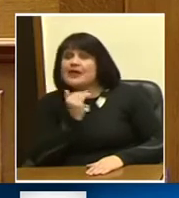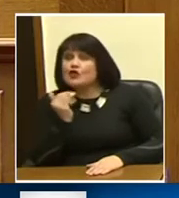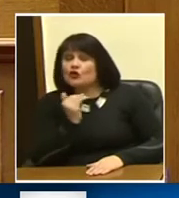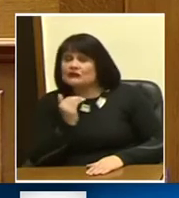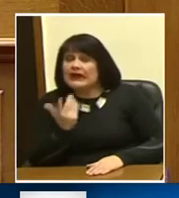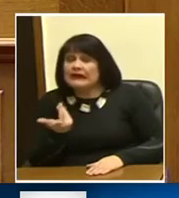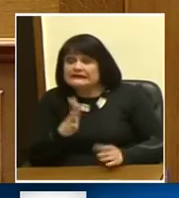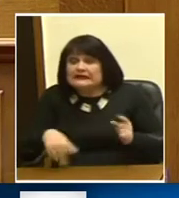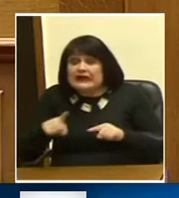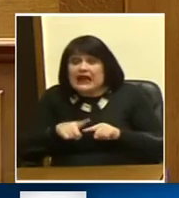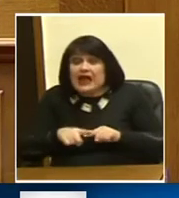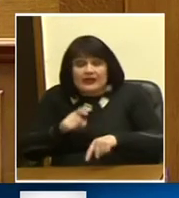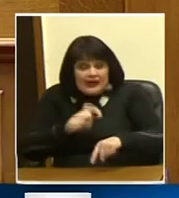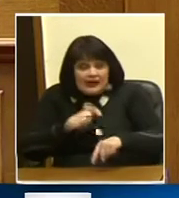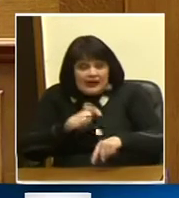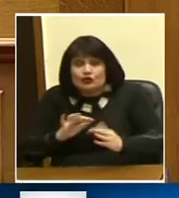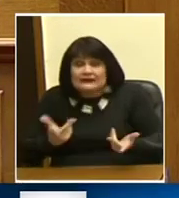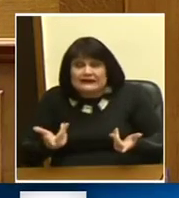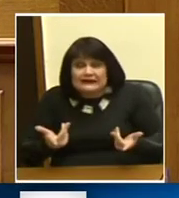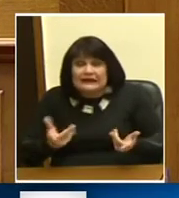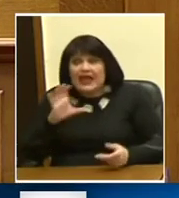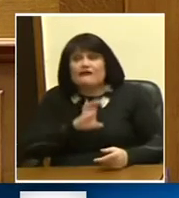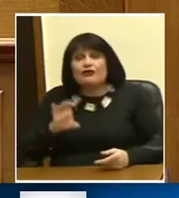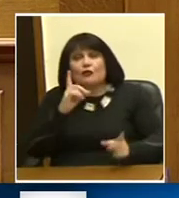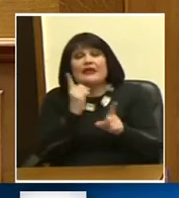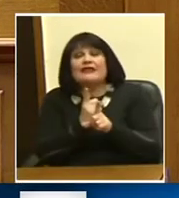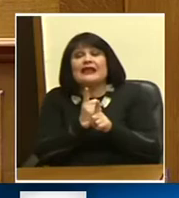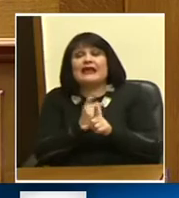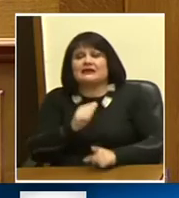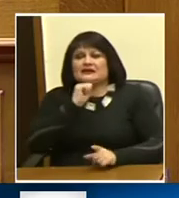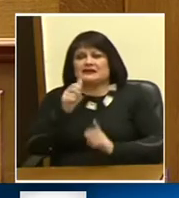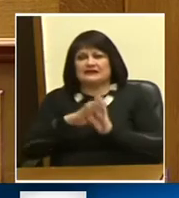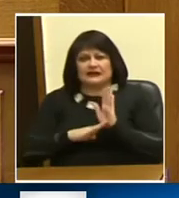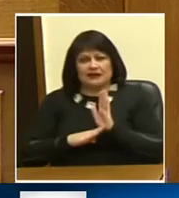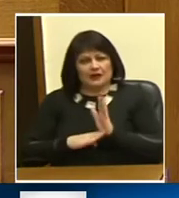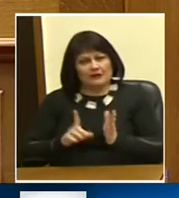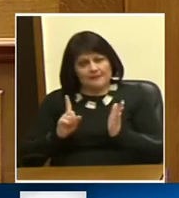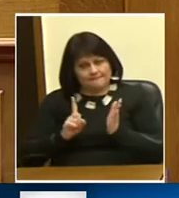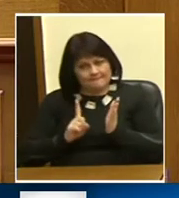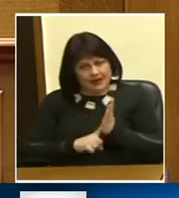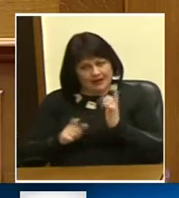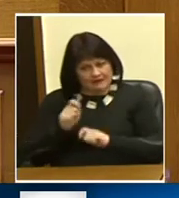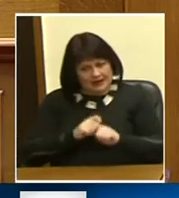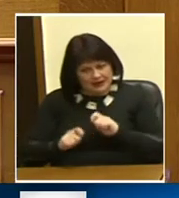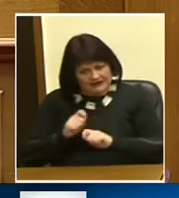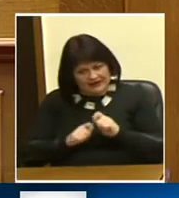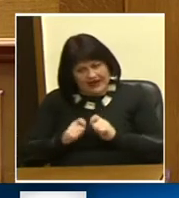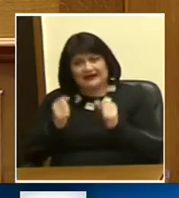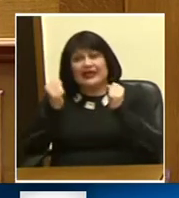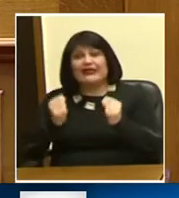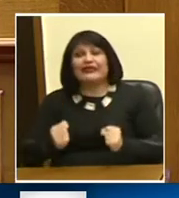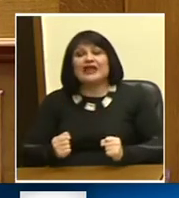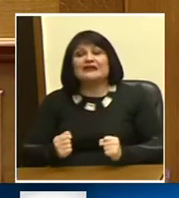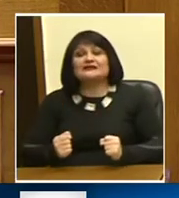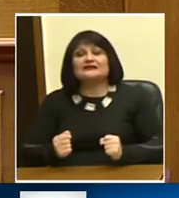στην Ελλάδα, αλλά κυρίως στην Ευρώπη. Το Σύνταγμα πρέπει να δημιουργεί θέσεις μάχης